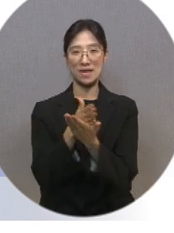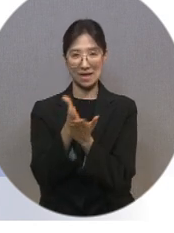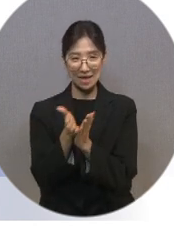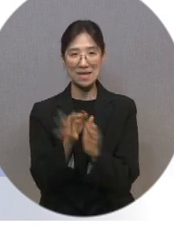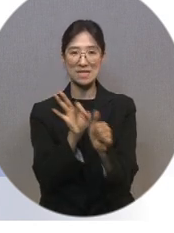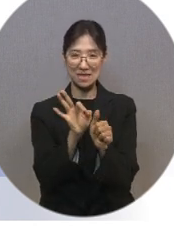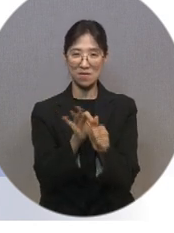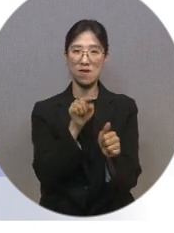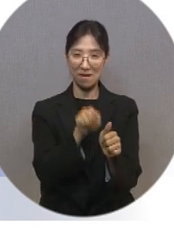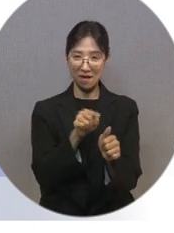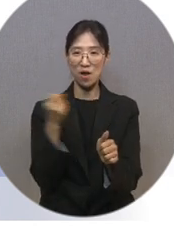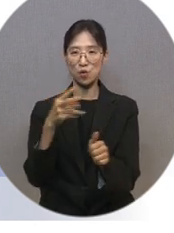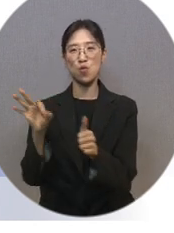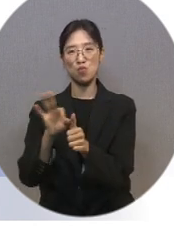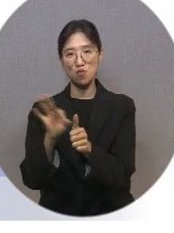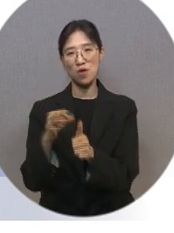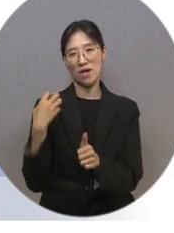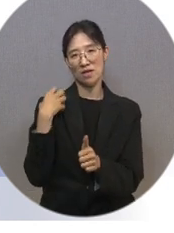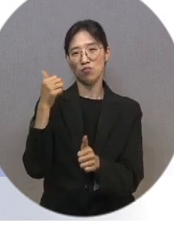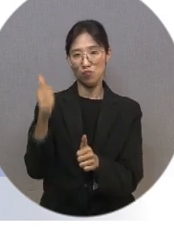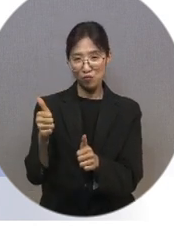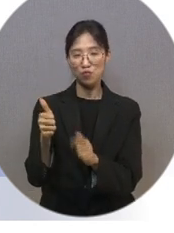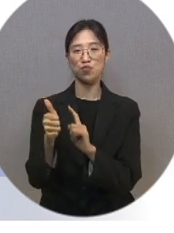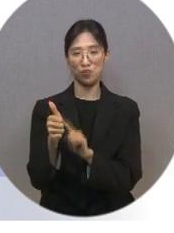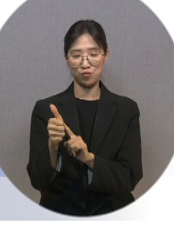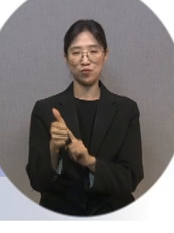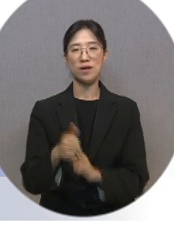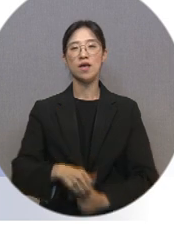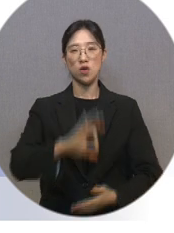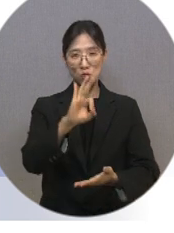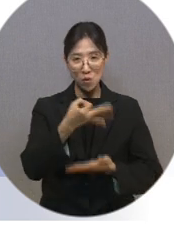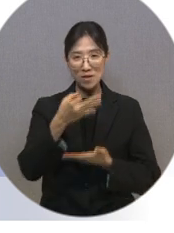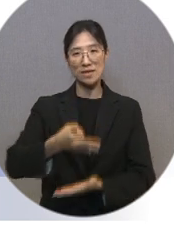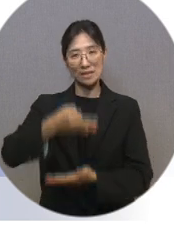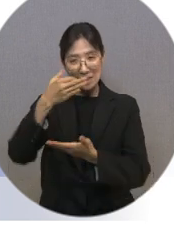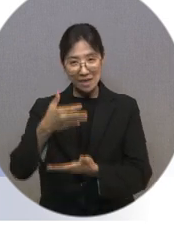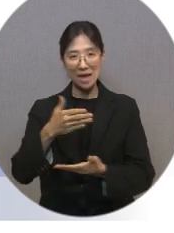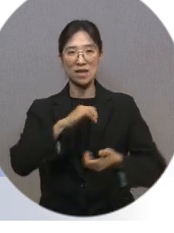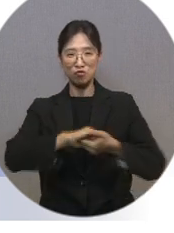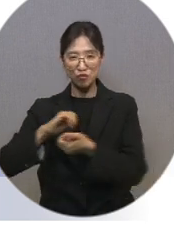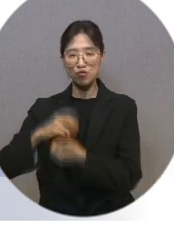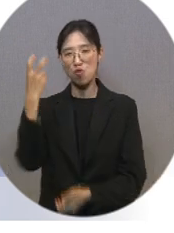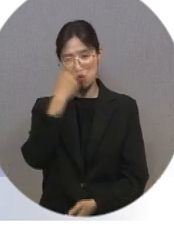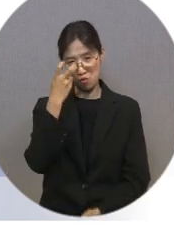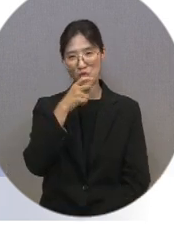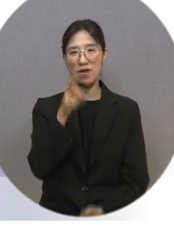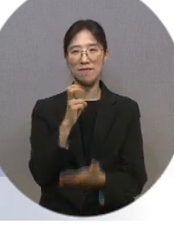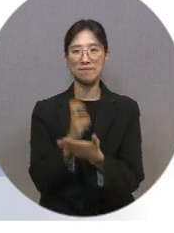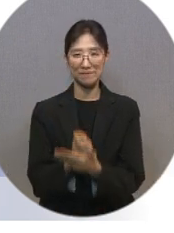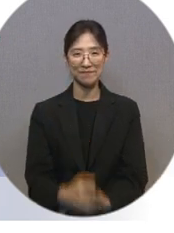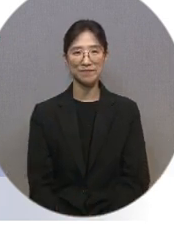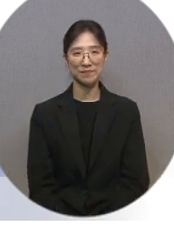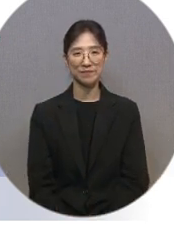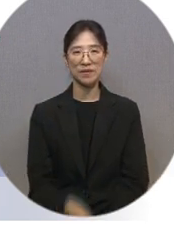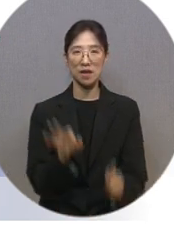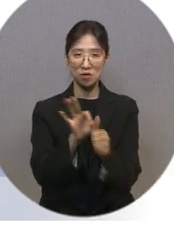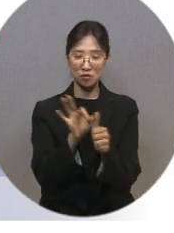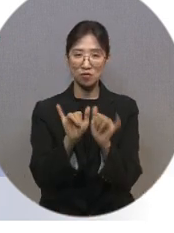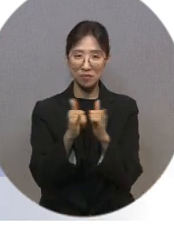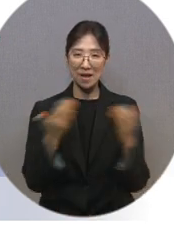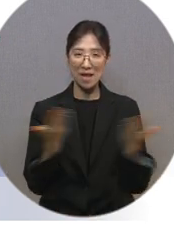대상자와이 부양 의무자를 대상으로 소득 재산 등 을 주기적으로 조사하는 제도입니다 수급자의